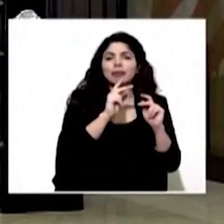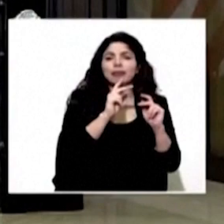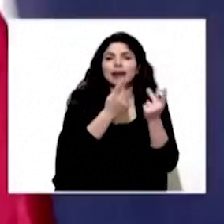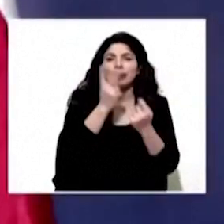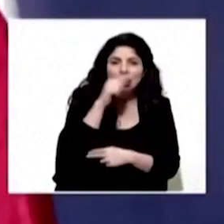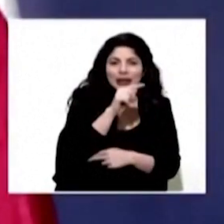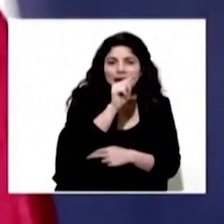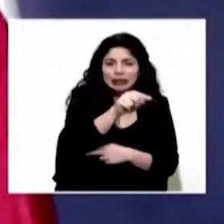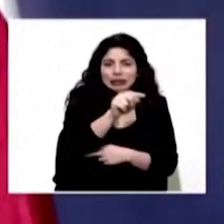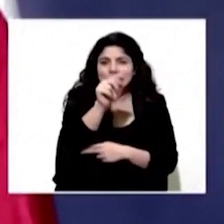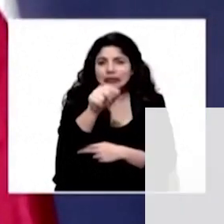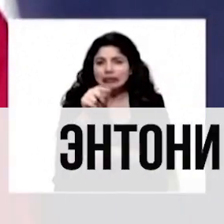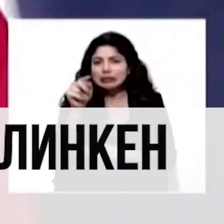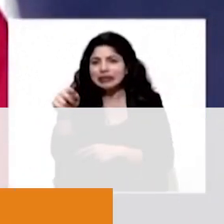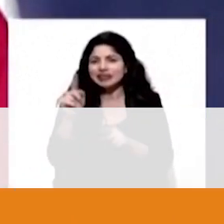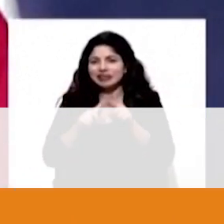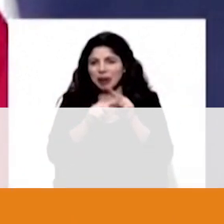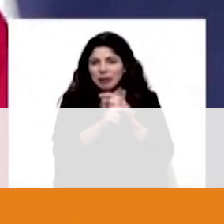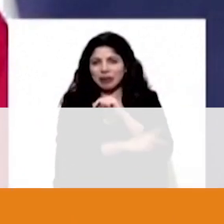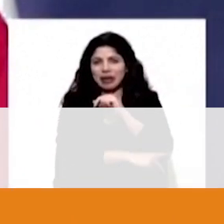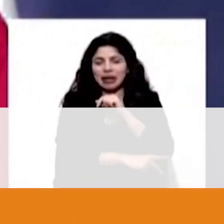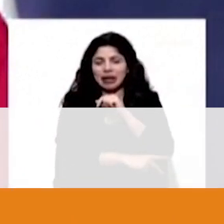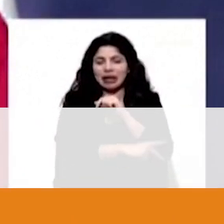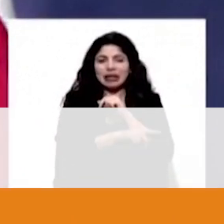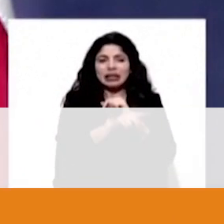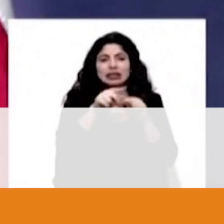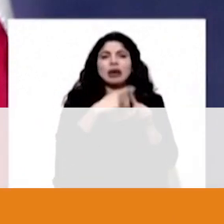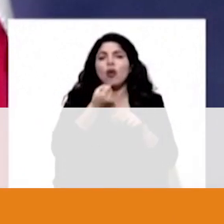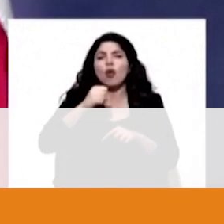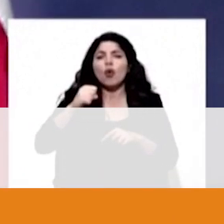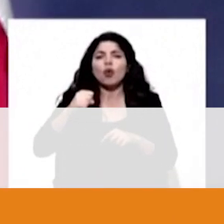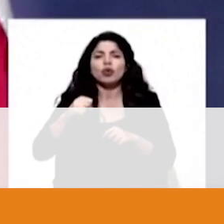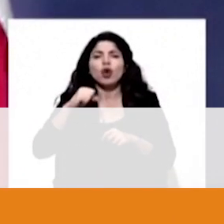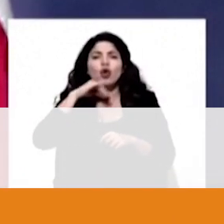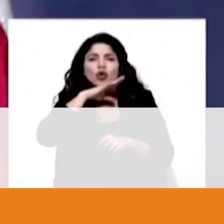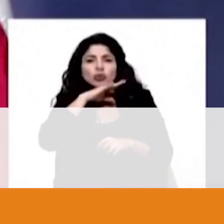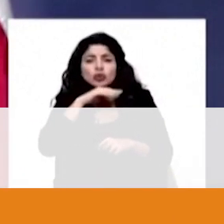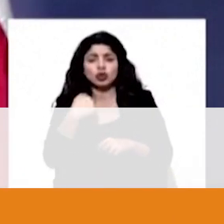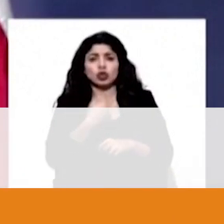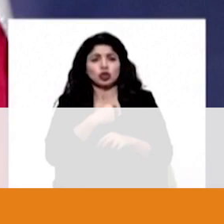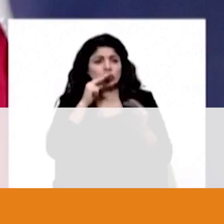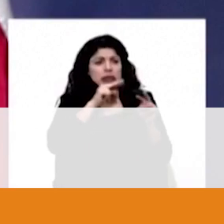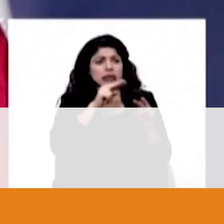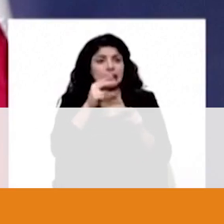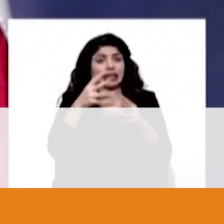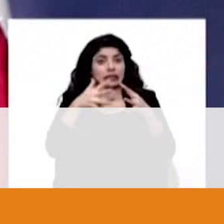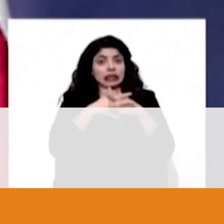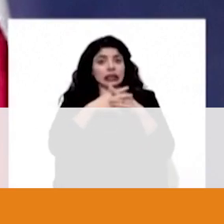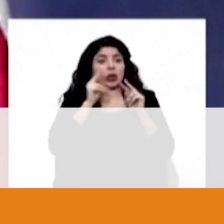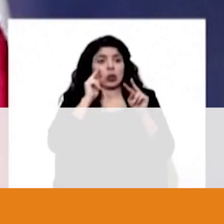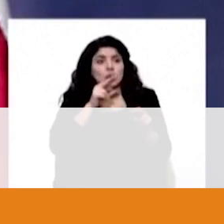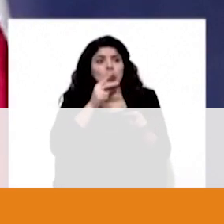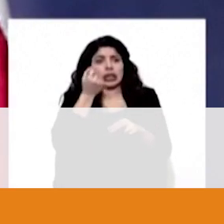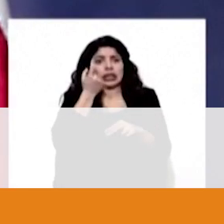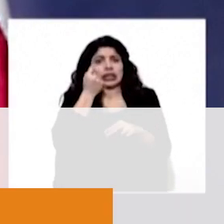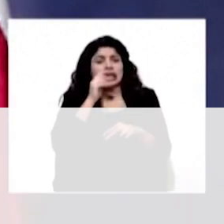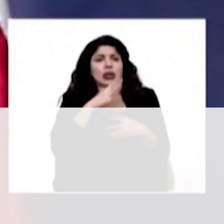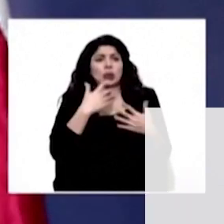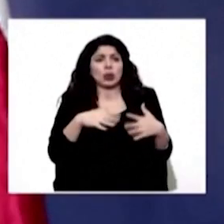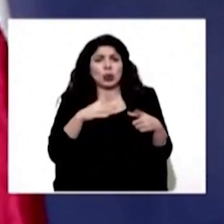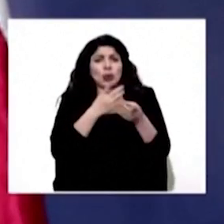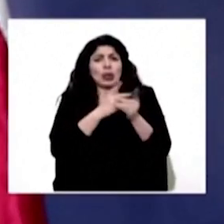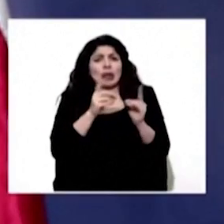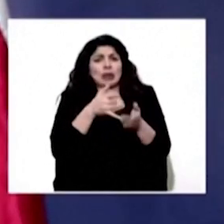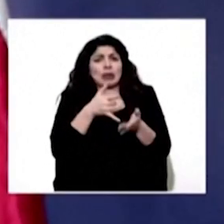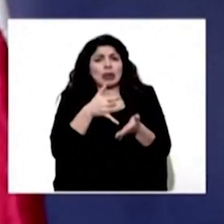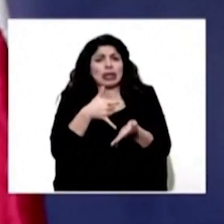для нас, насколько важно укреплять институты и нормы, которые защищают нашу демократию, и подтверждается, что способ исправить наши недостатки